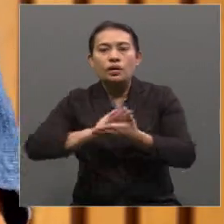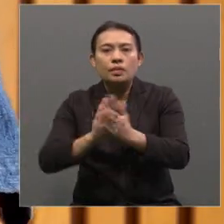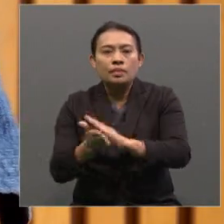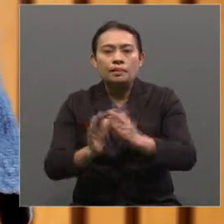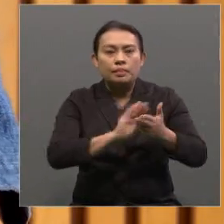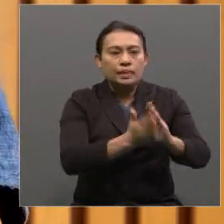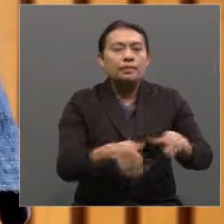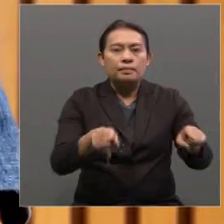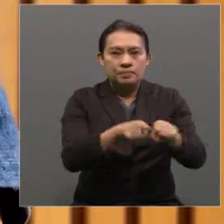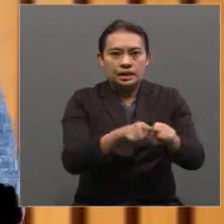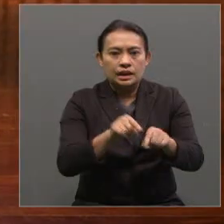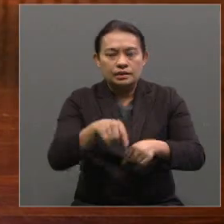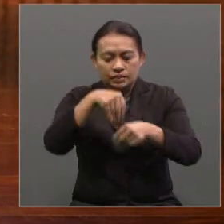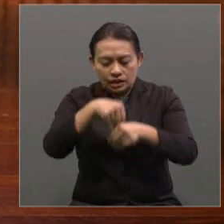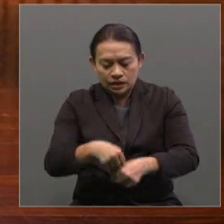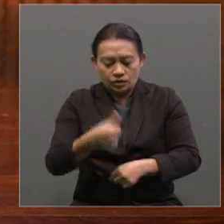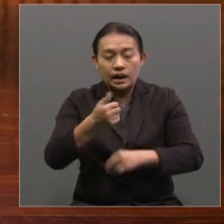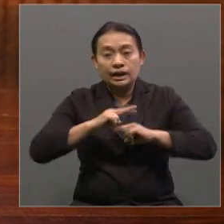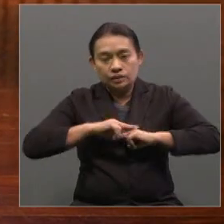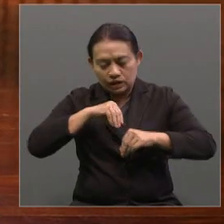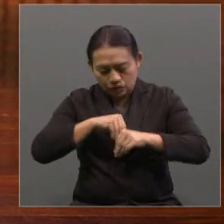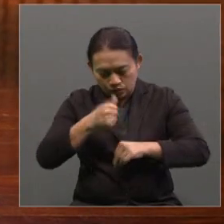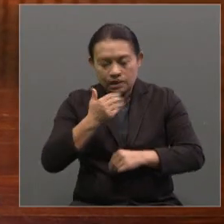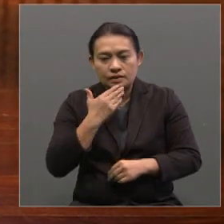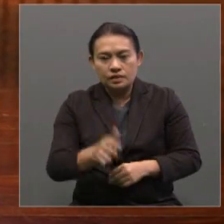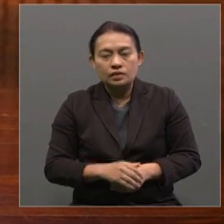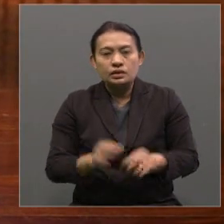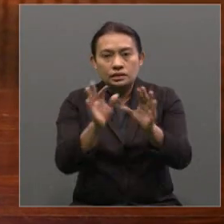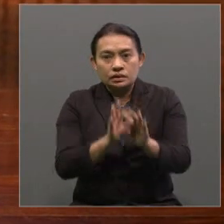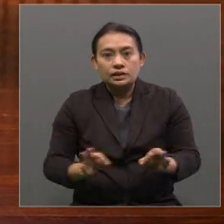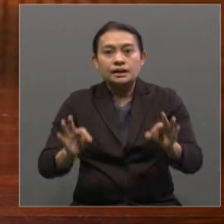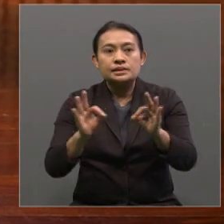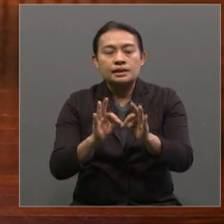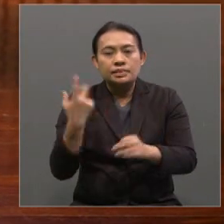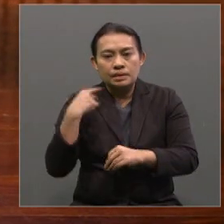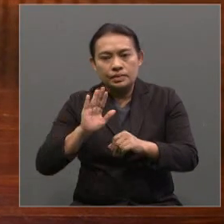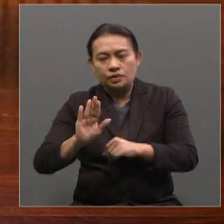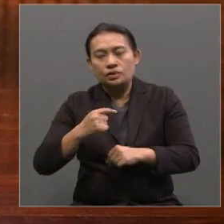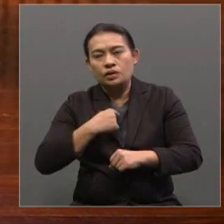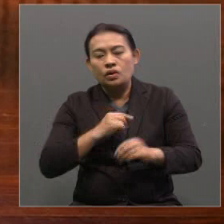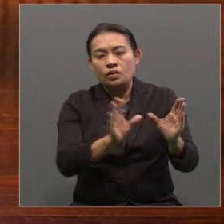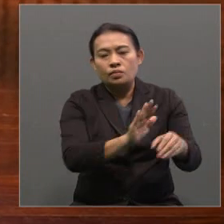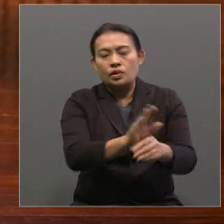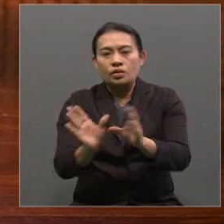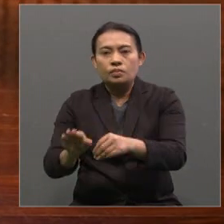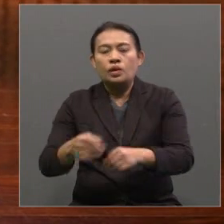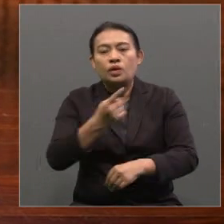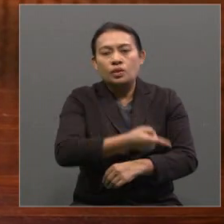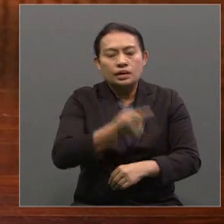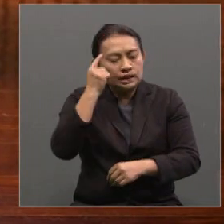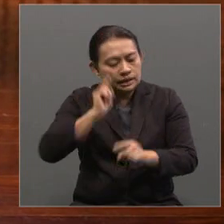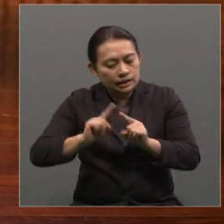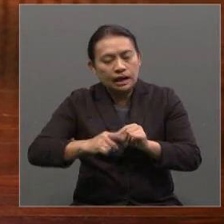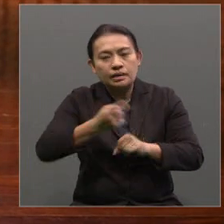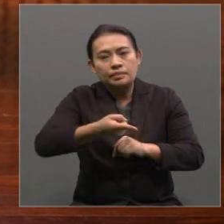การอยู่รอดของตัวเองอยู่ตลอดเวลาแต่คุณค่าหลักๆของ2ชุดความคิดเนี้ยเขายังเหมือนเดิมนะครับเพราะนั้นถ้าถ